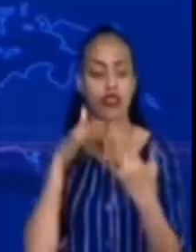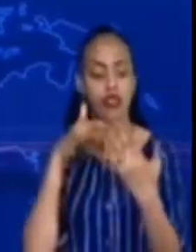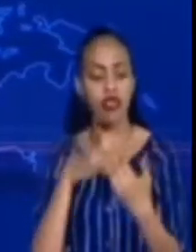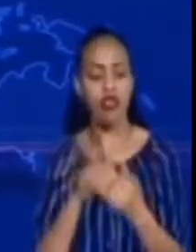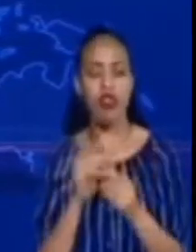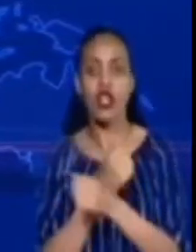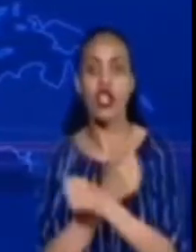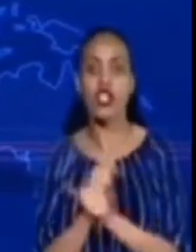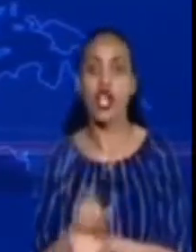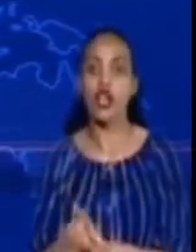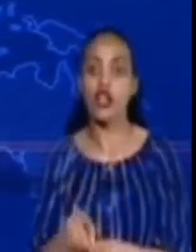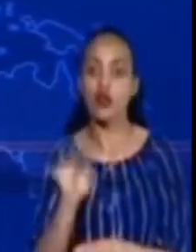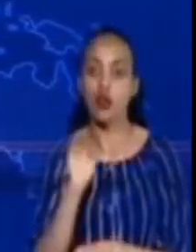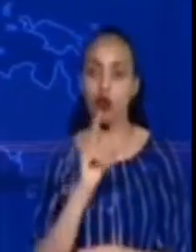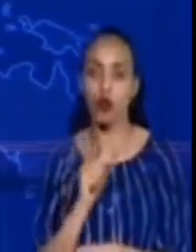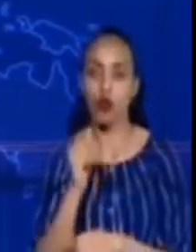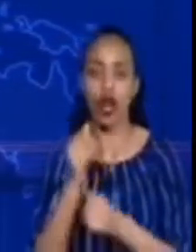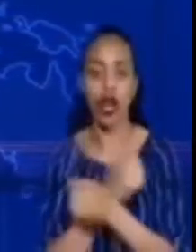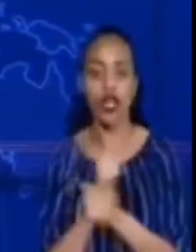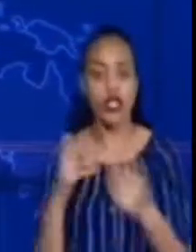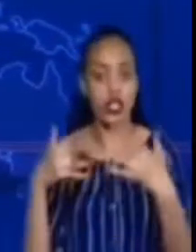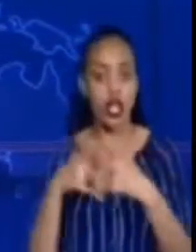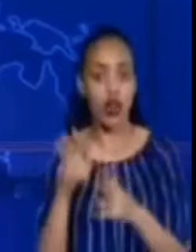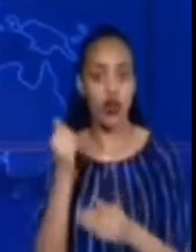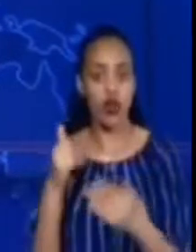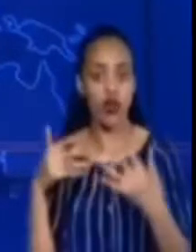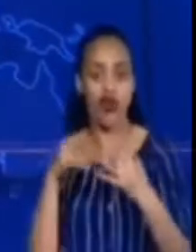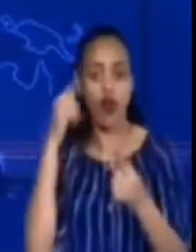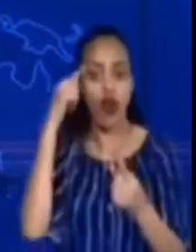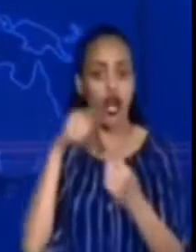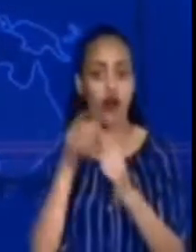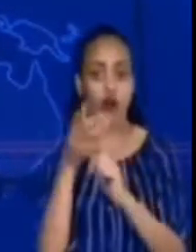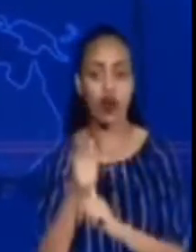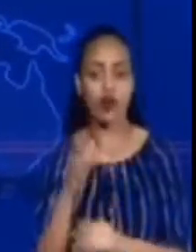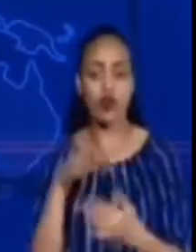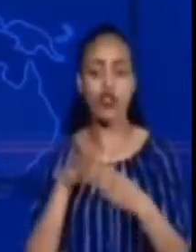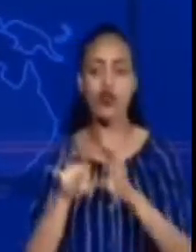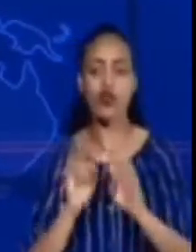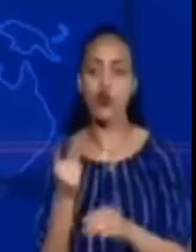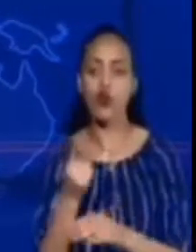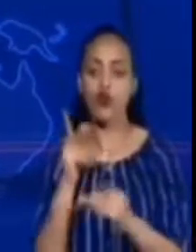ያትጅቻ ገመቹ ፊ ከበጀሳ ቀበን ይፍሰል